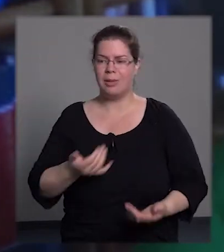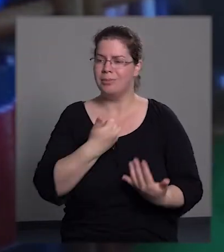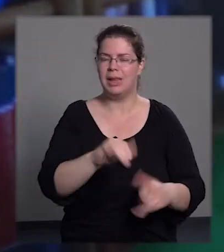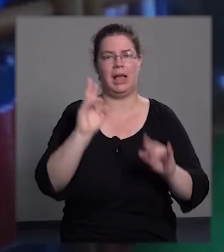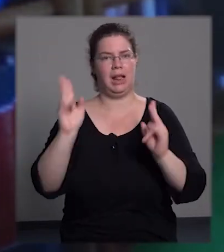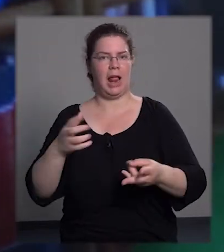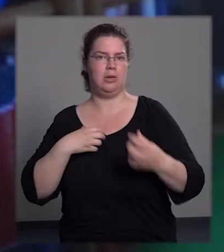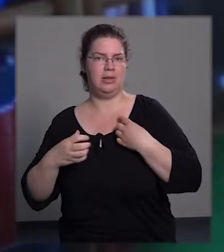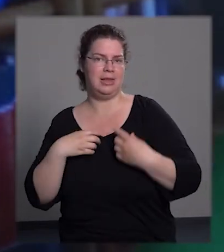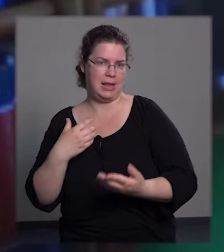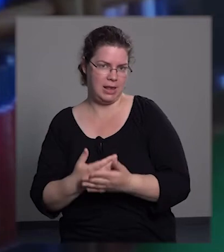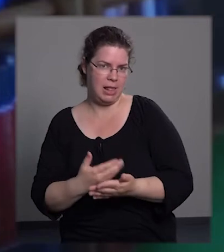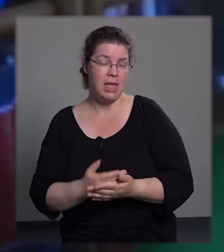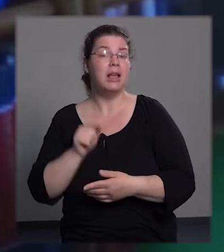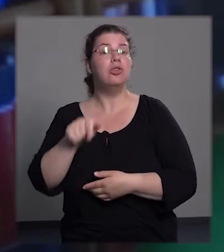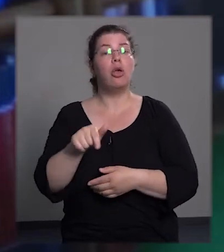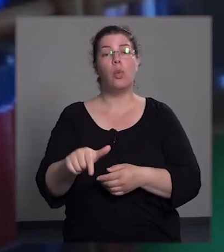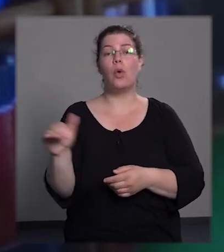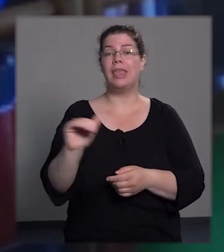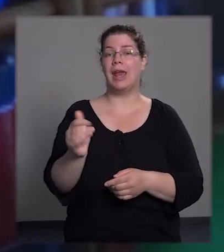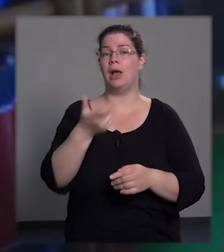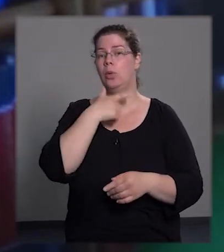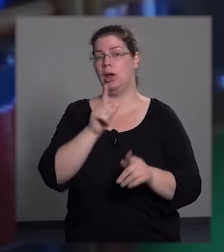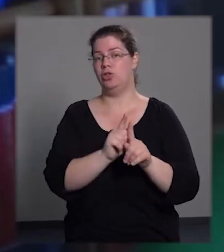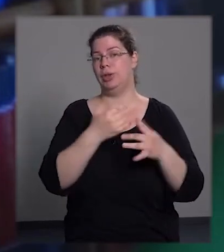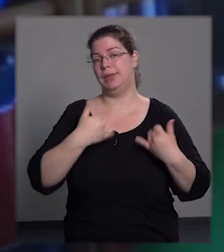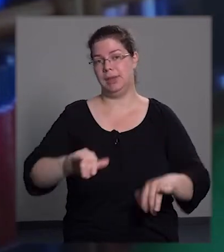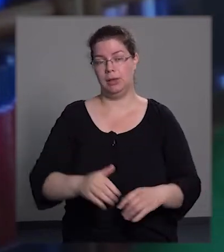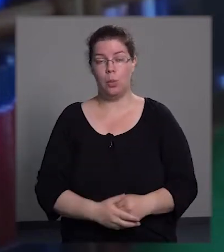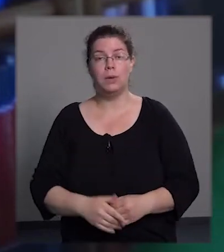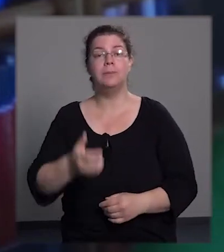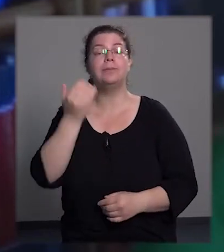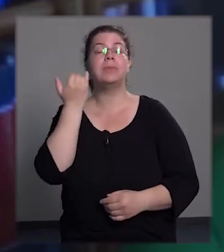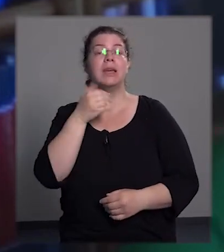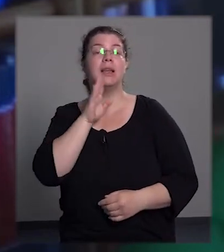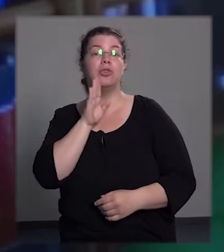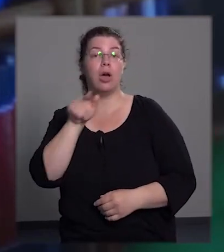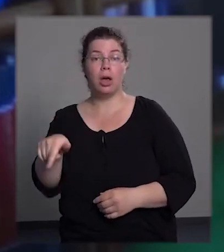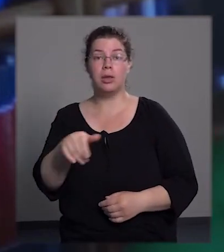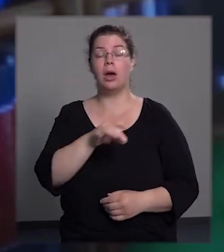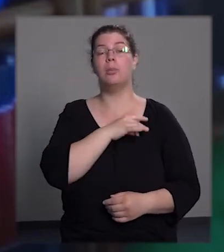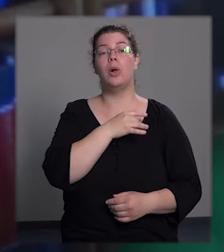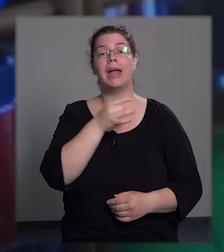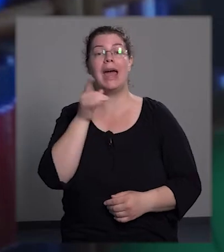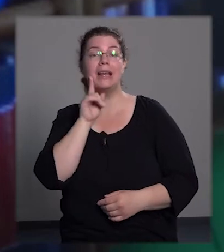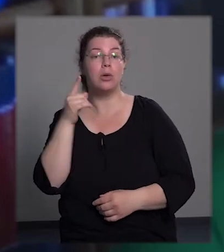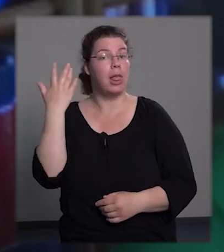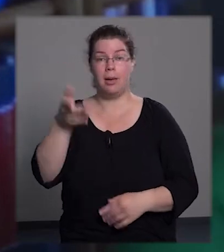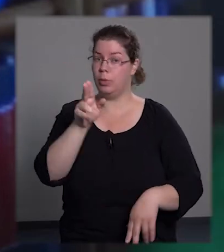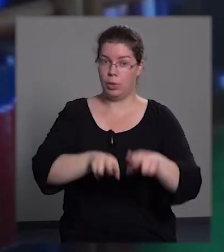lenni. És ez tulajdonképpen az ő gyerekkora is így indult, hogy édesanyja Polgár Ironka nem tudta nevelni, mert hát egy